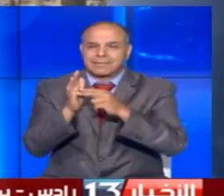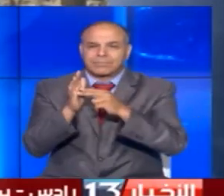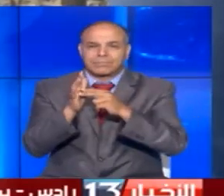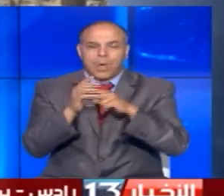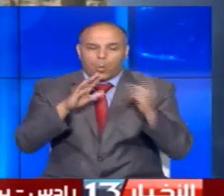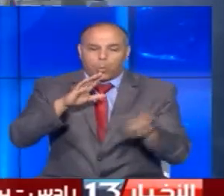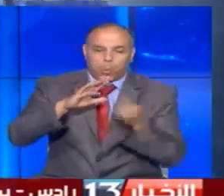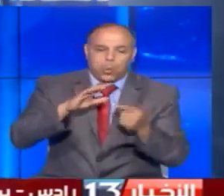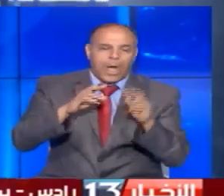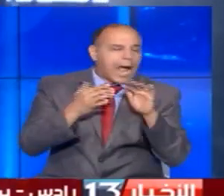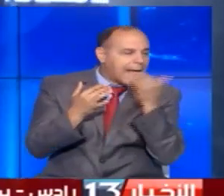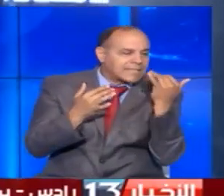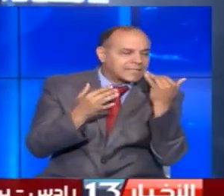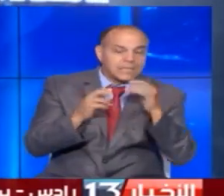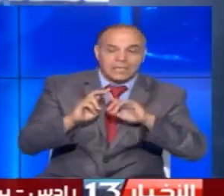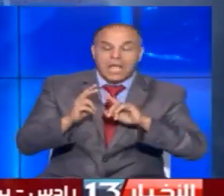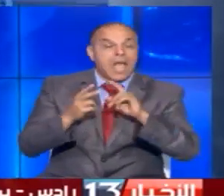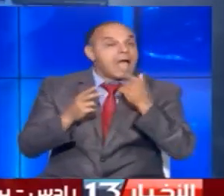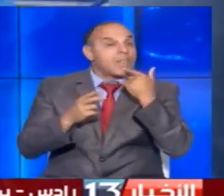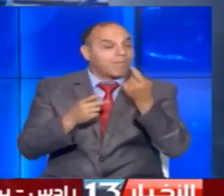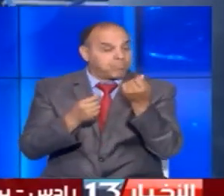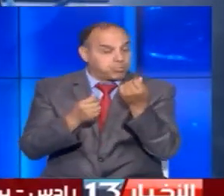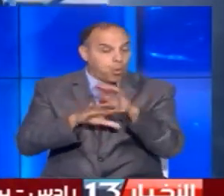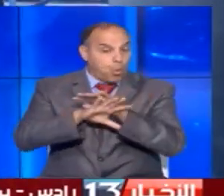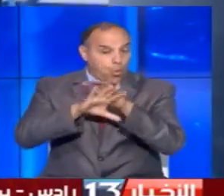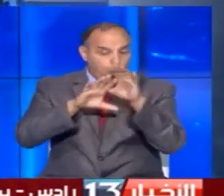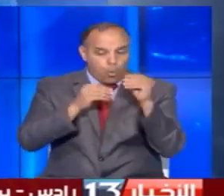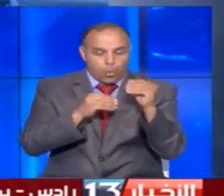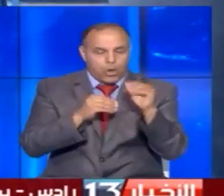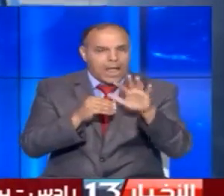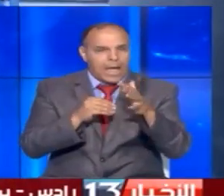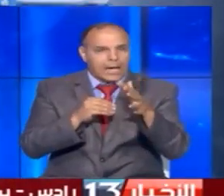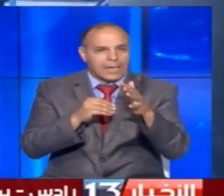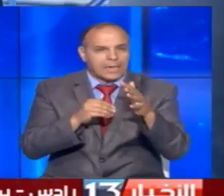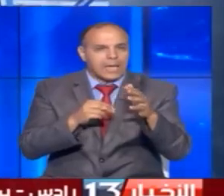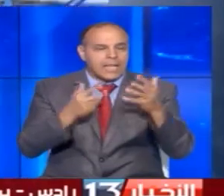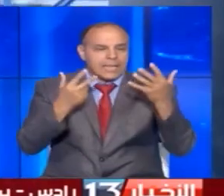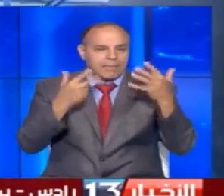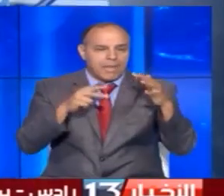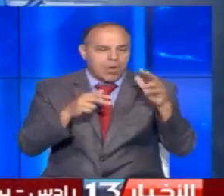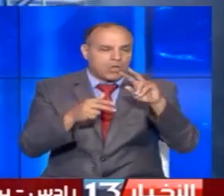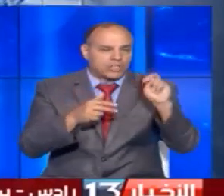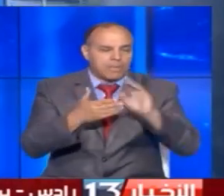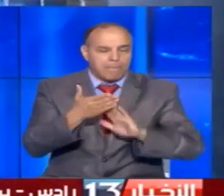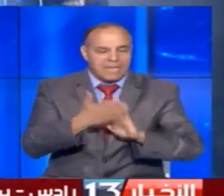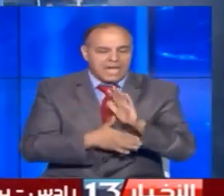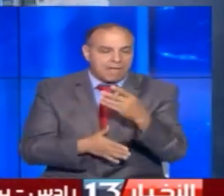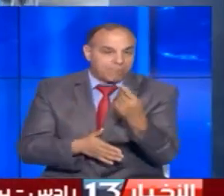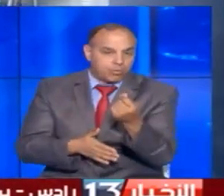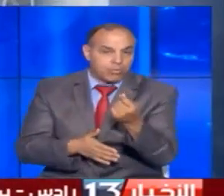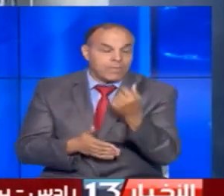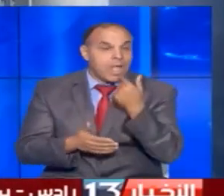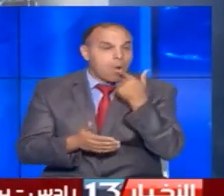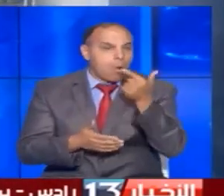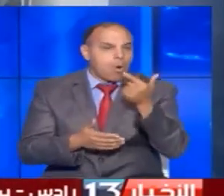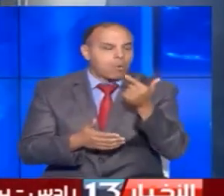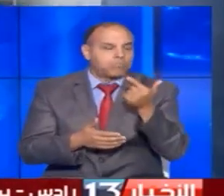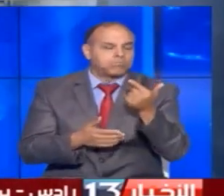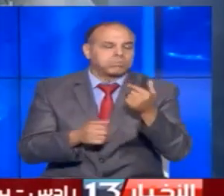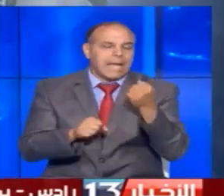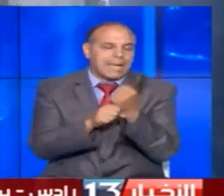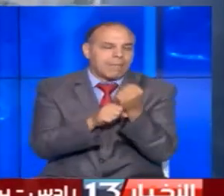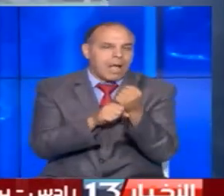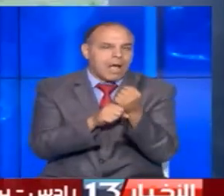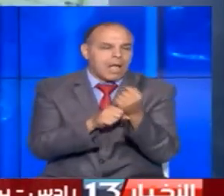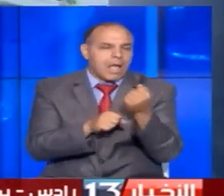الغازيه وذلك بكلفه جمليه تقارب ثمانمائه وعشرين مليون دينار وبقدره انتاج